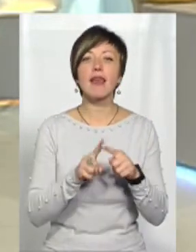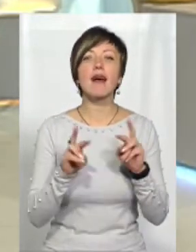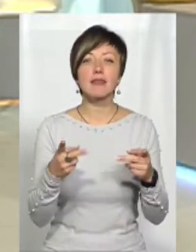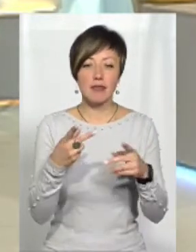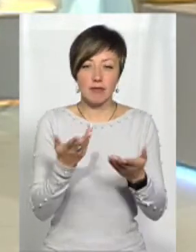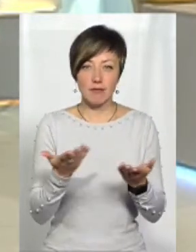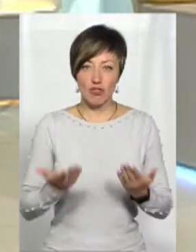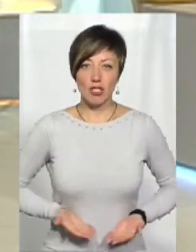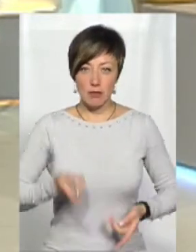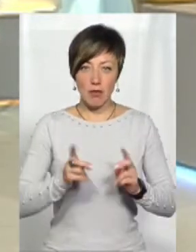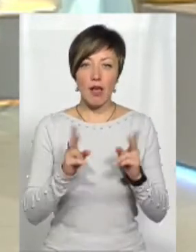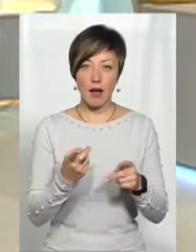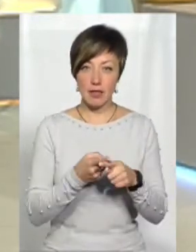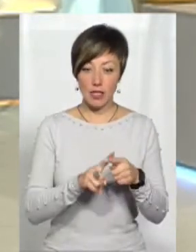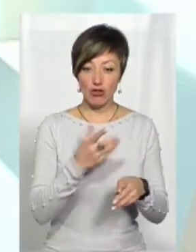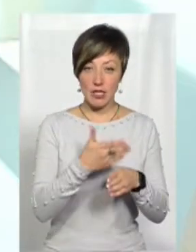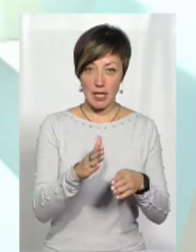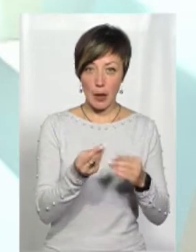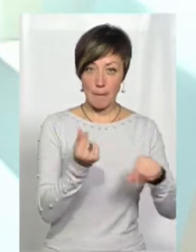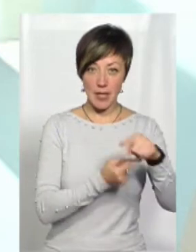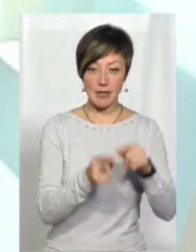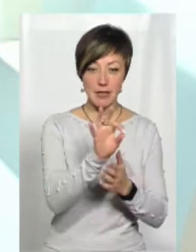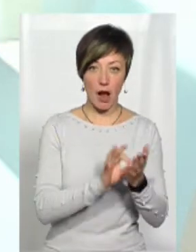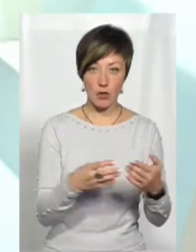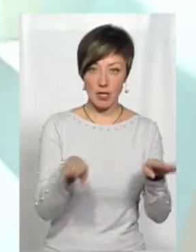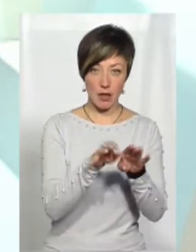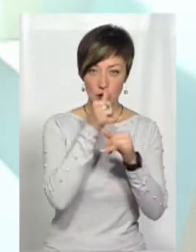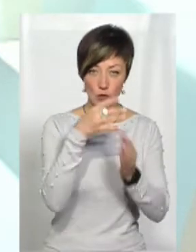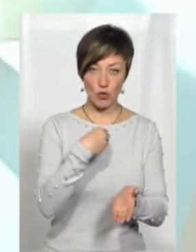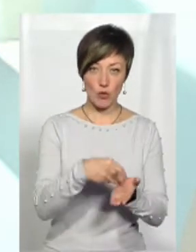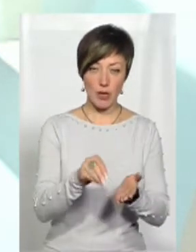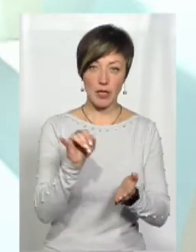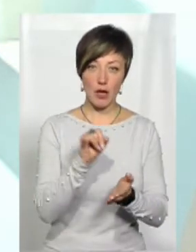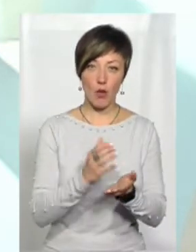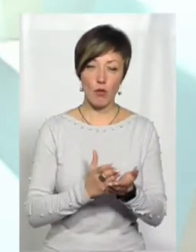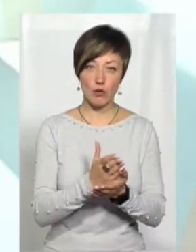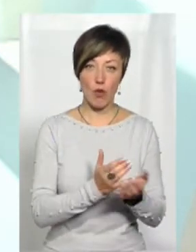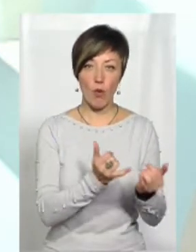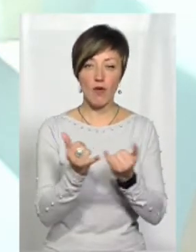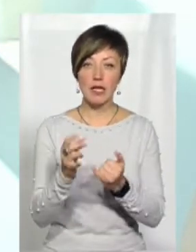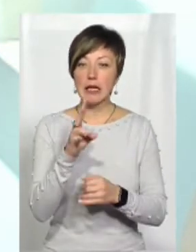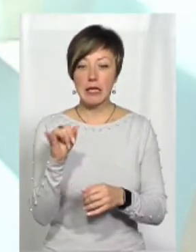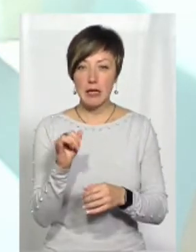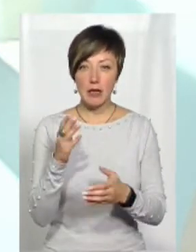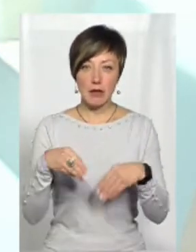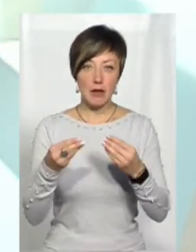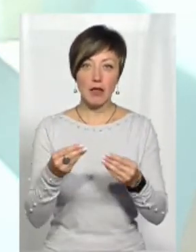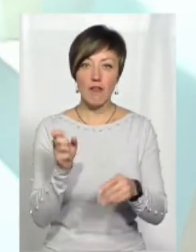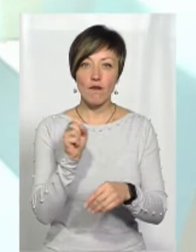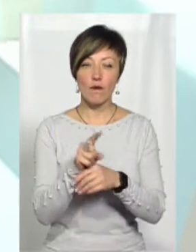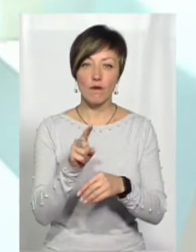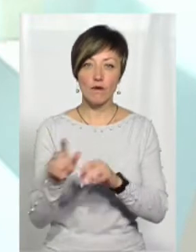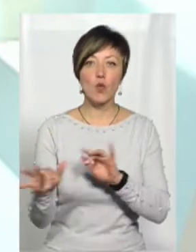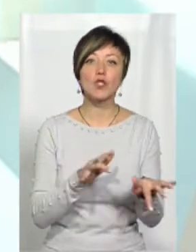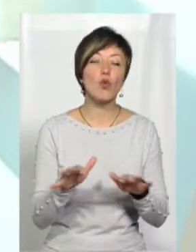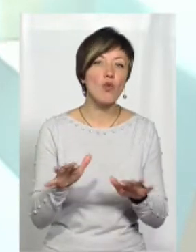це виглядає так, що частина підприємців зразу закриється, бо не зможе їх ні купити, ні обслуговувати, ні забезпечити